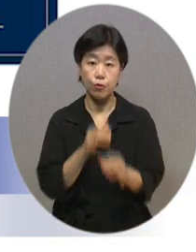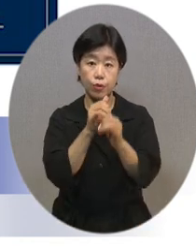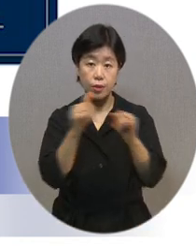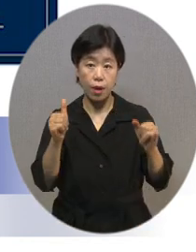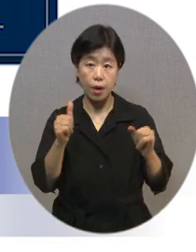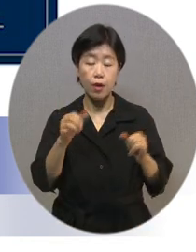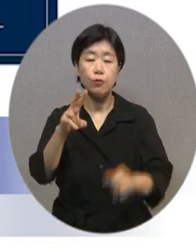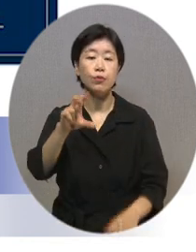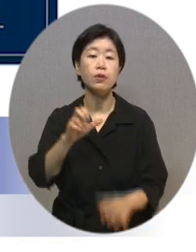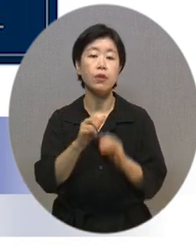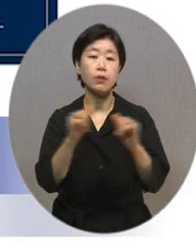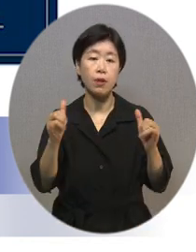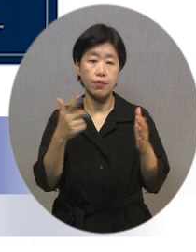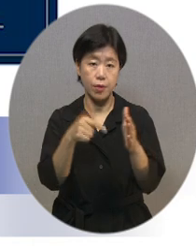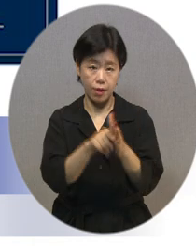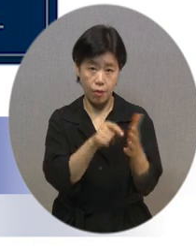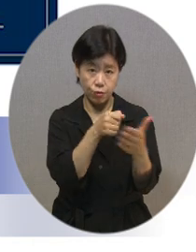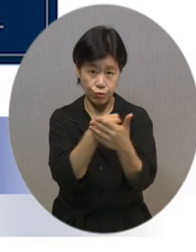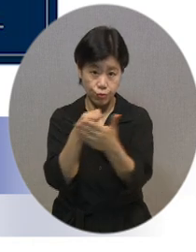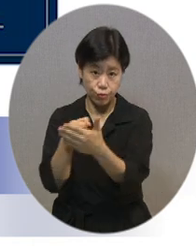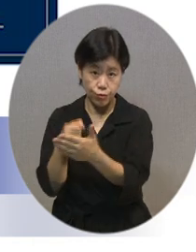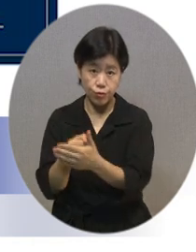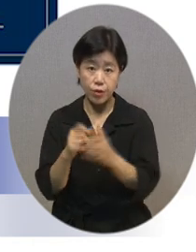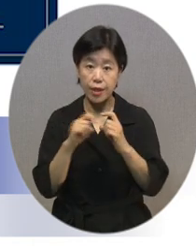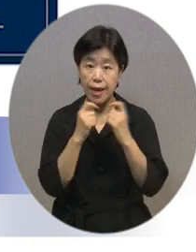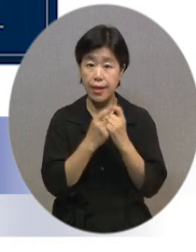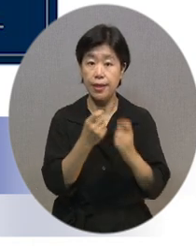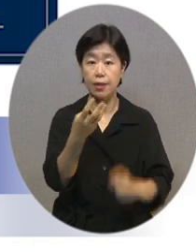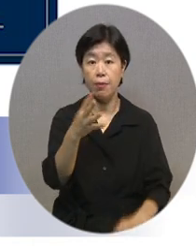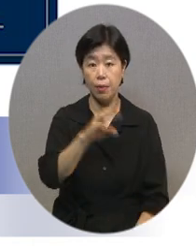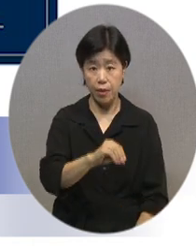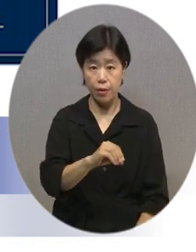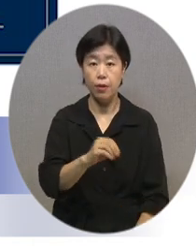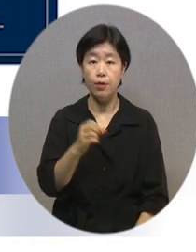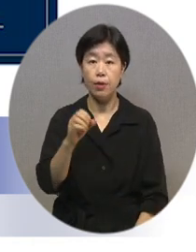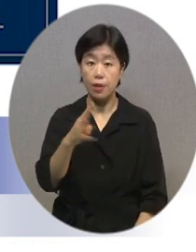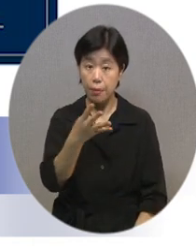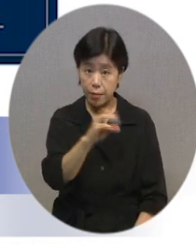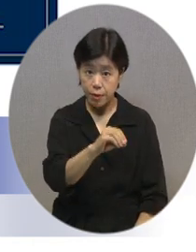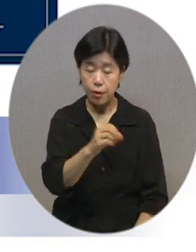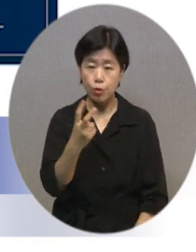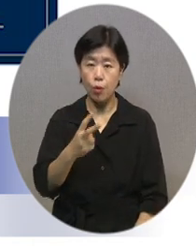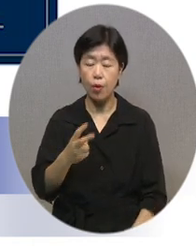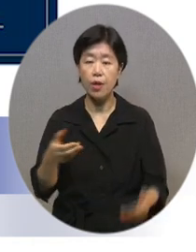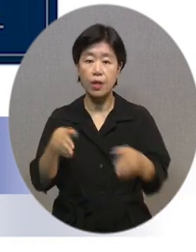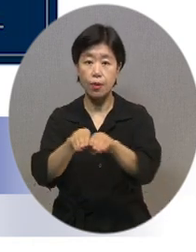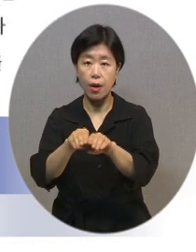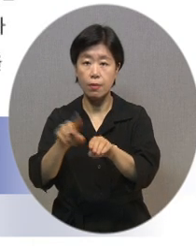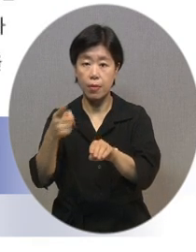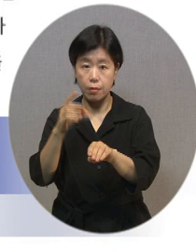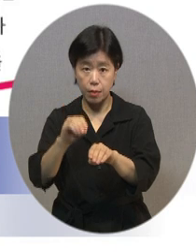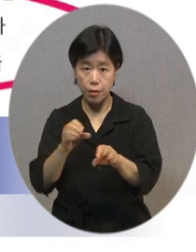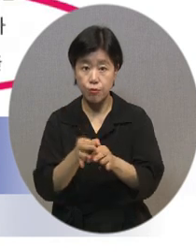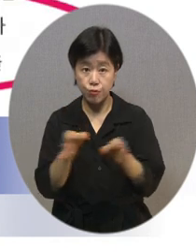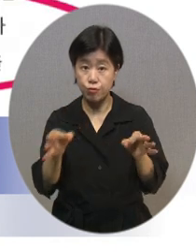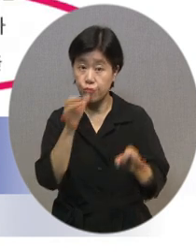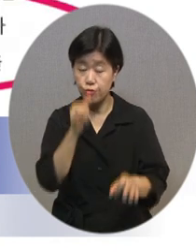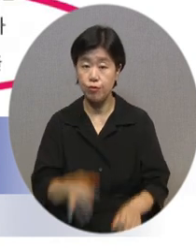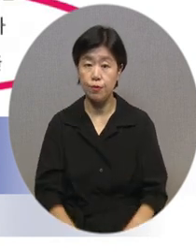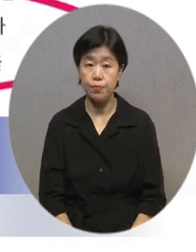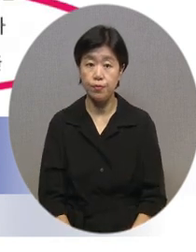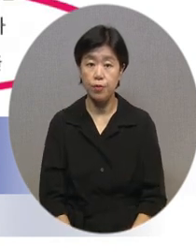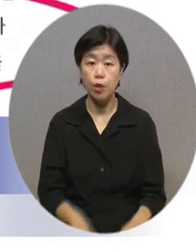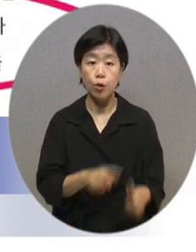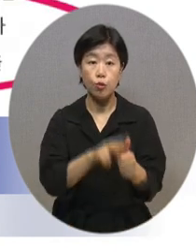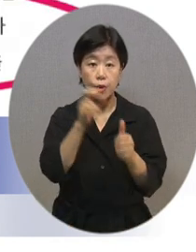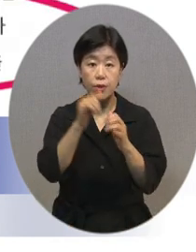25명을 선정해 수상자 개인 400만 원 소속 기간 100만 원씩을 전달합니다 후보자 필수